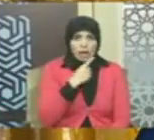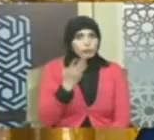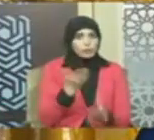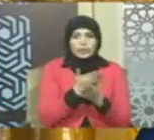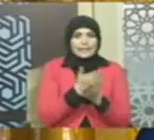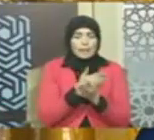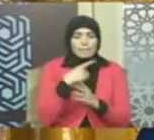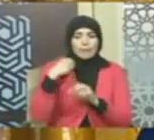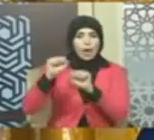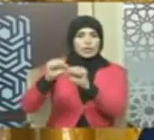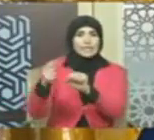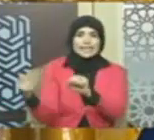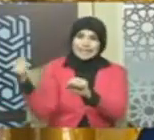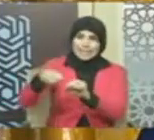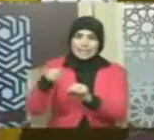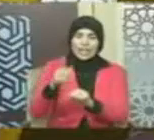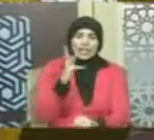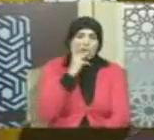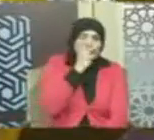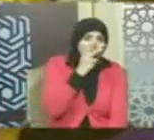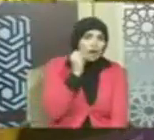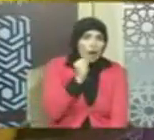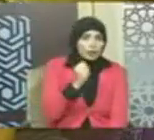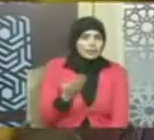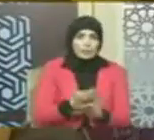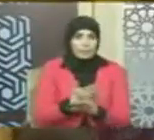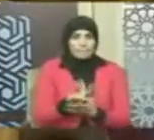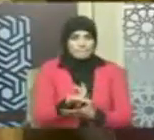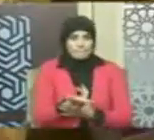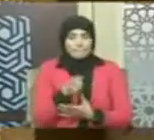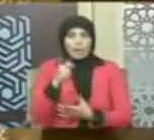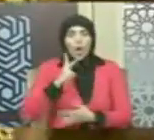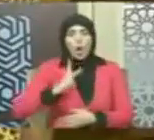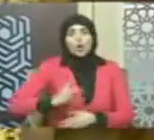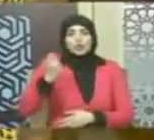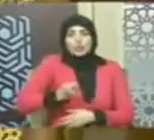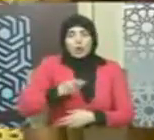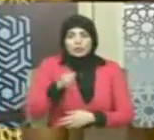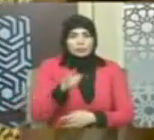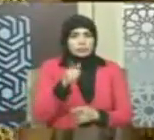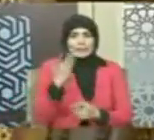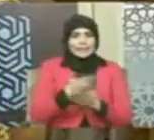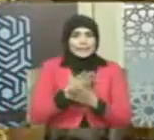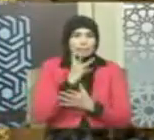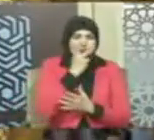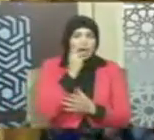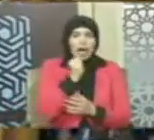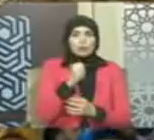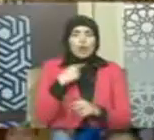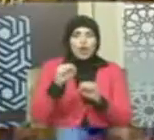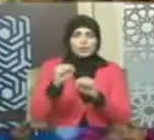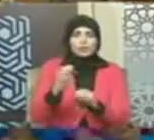تخص عثمان بهذا الحياء؟ فقال النبي صلى الله عليه وسلم: